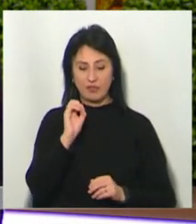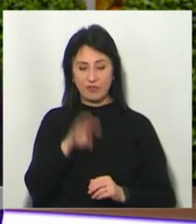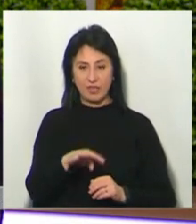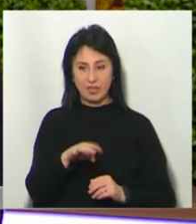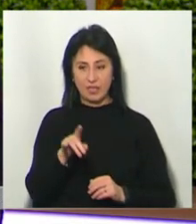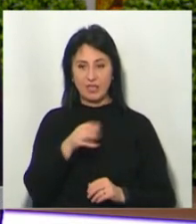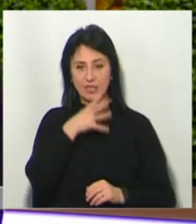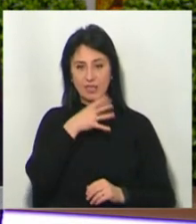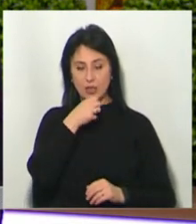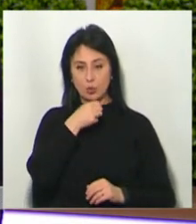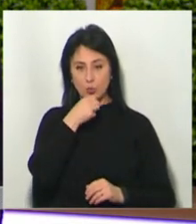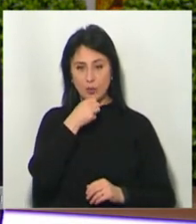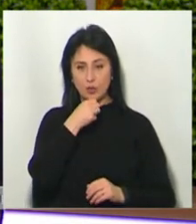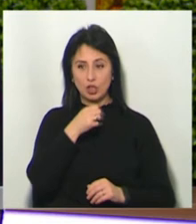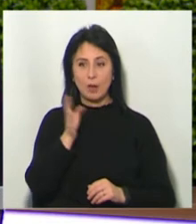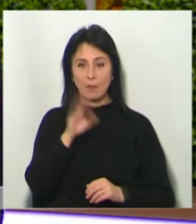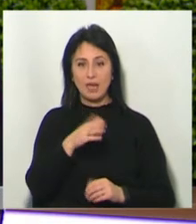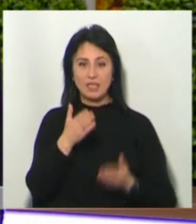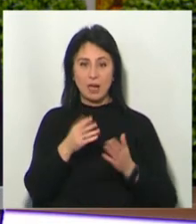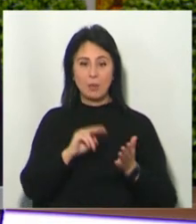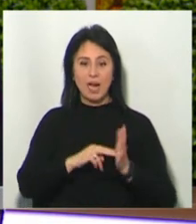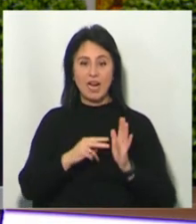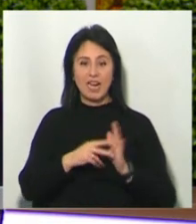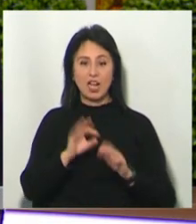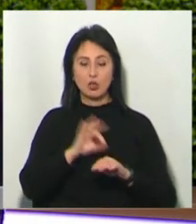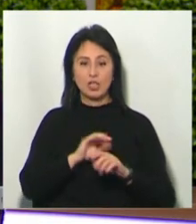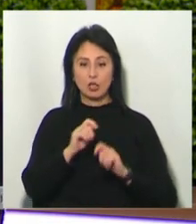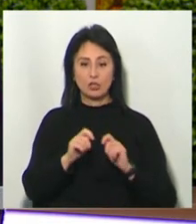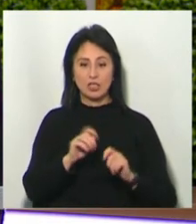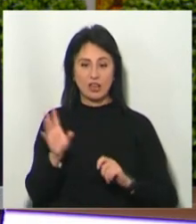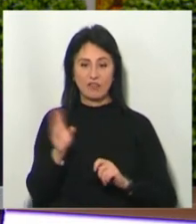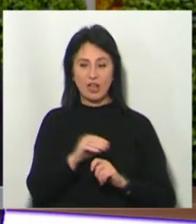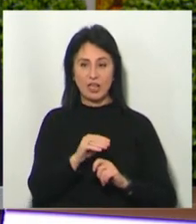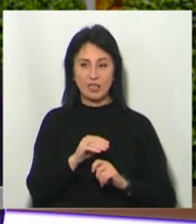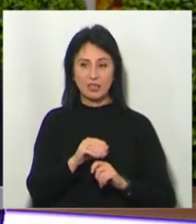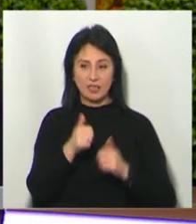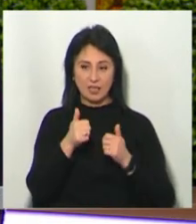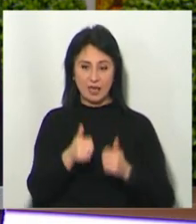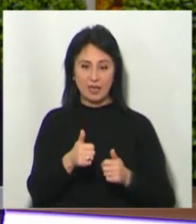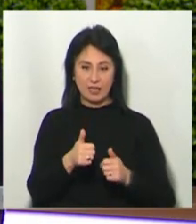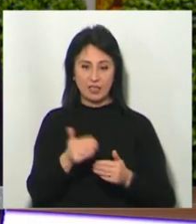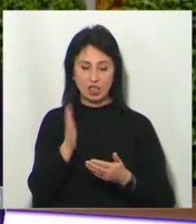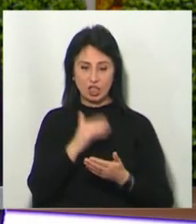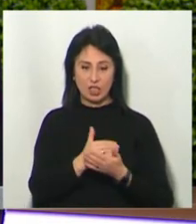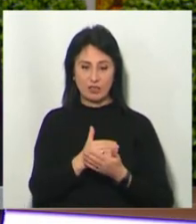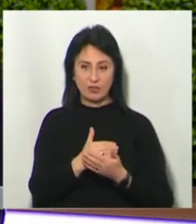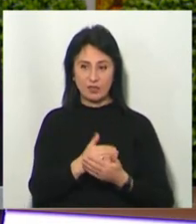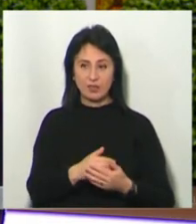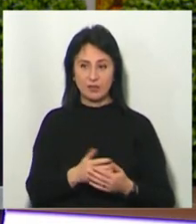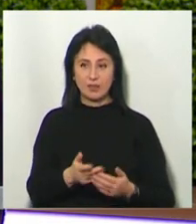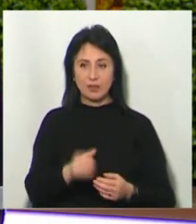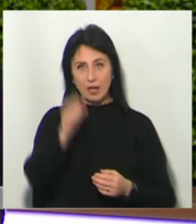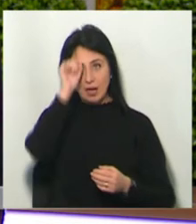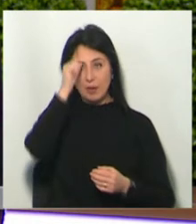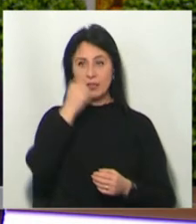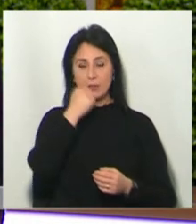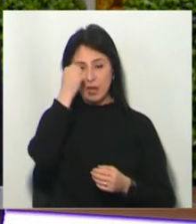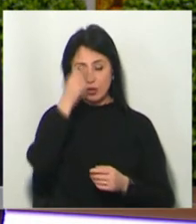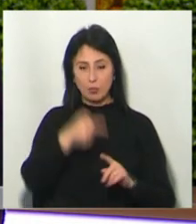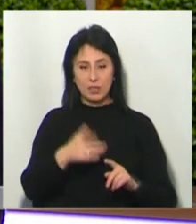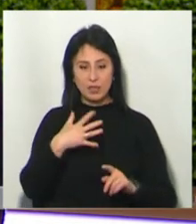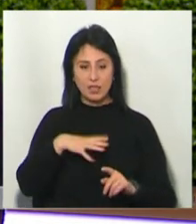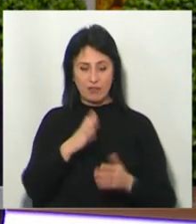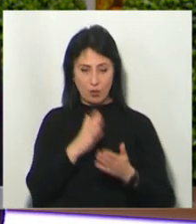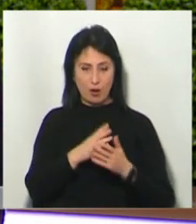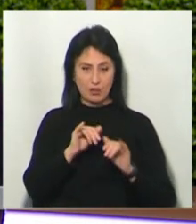ვიდრე დასრულებში. მაინც ალბათ გეგმიური დიაგნოსტირება ყველაზე კარგი შედეგი და ღვთის ღვთისმადლობა საქართველოშია